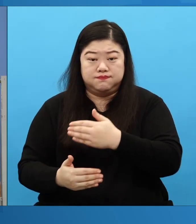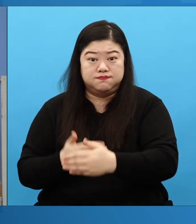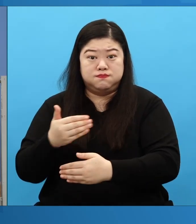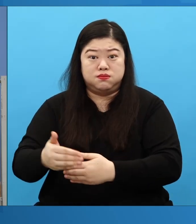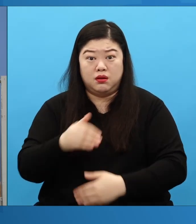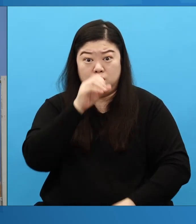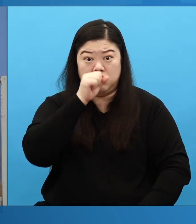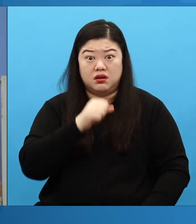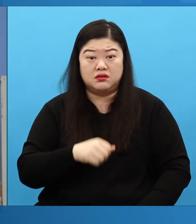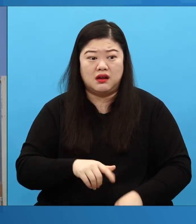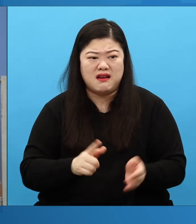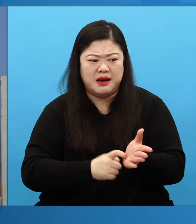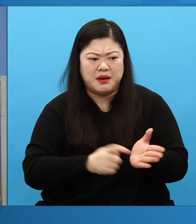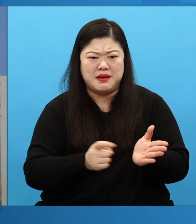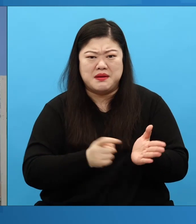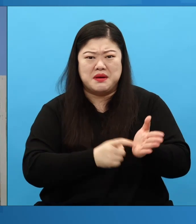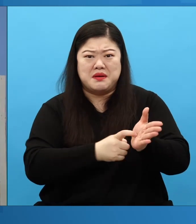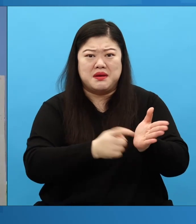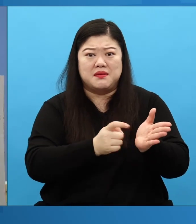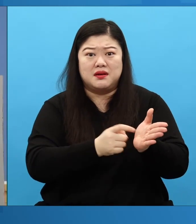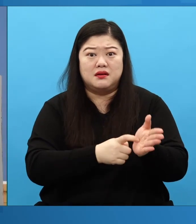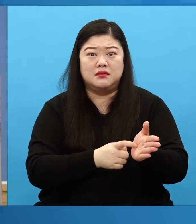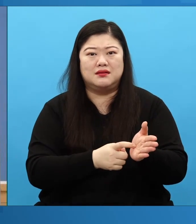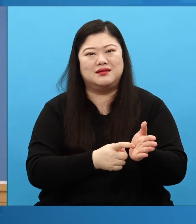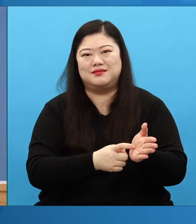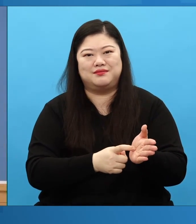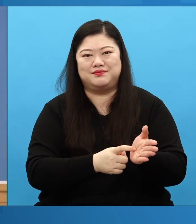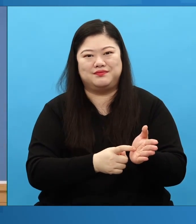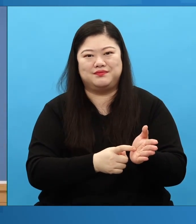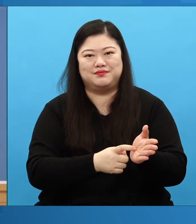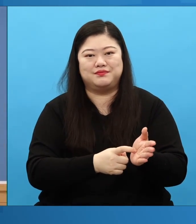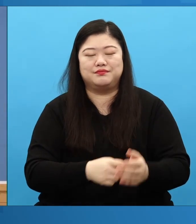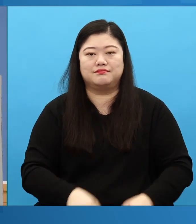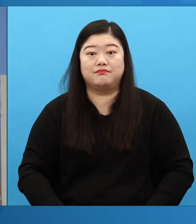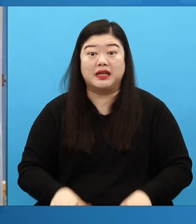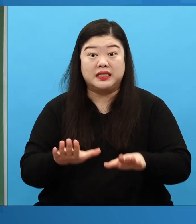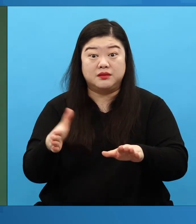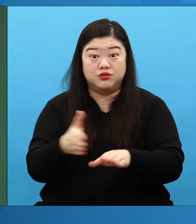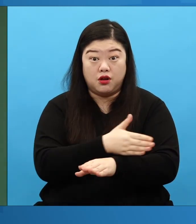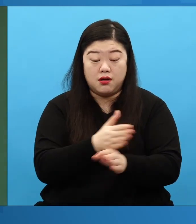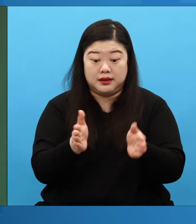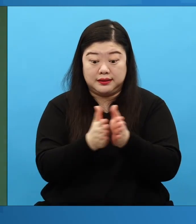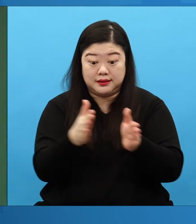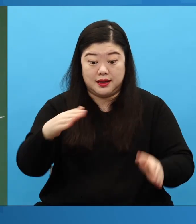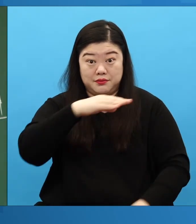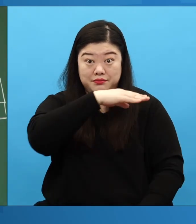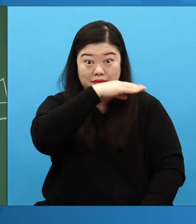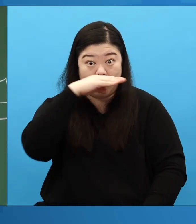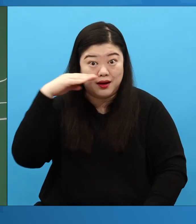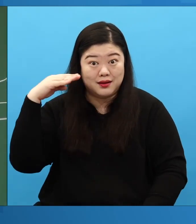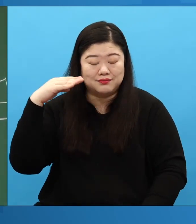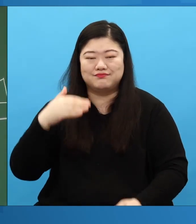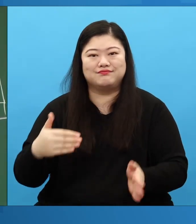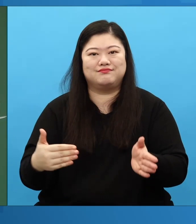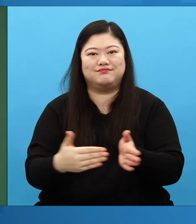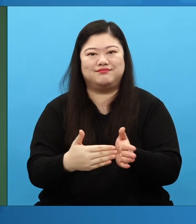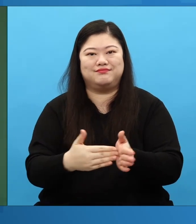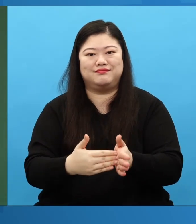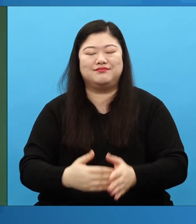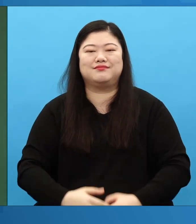planted the things that's not going to work. So you have to 지금부터라도 filter and 시작하면 change it. 반드시 응답 옵니다. And if you start it even now, absolutely answers will come.